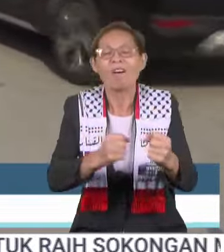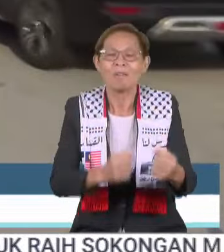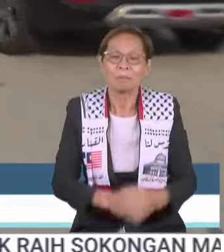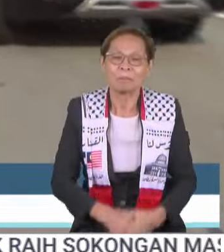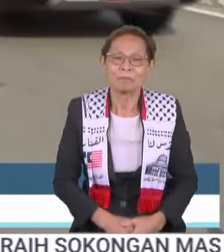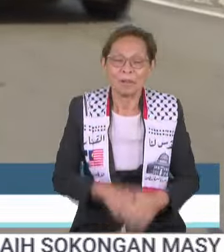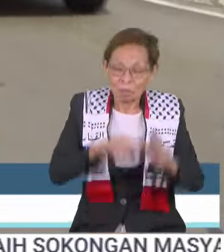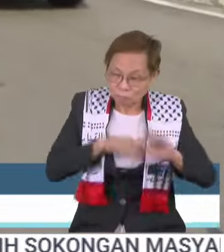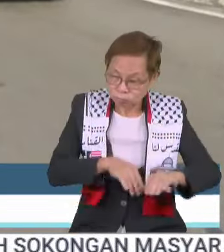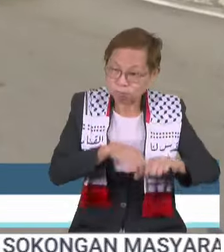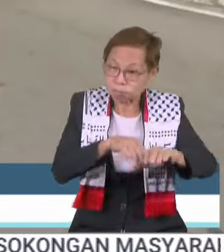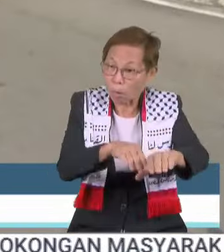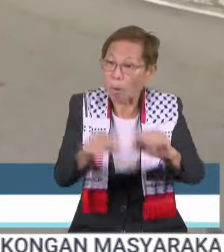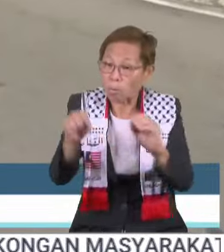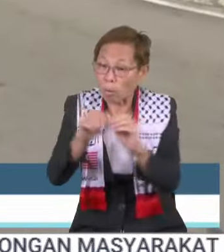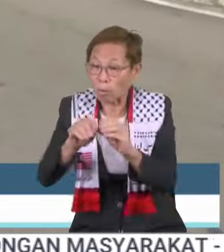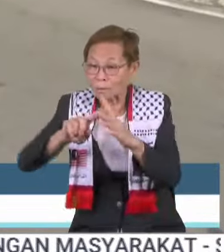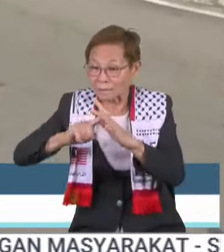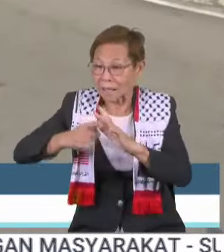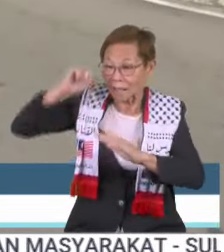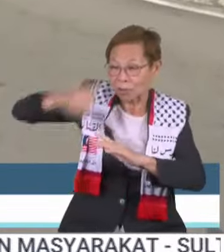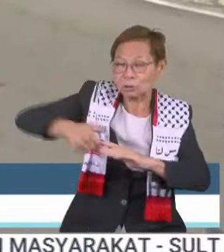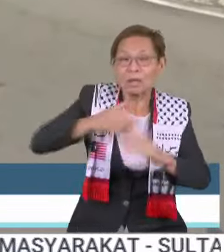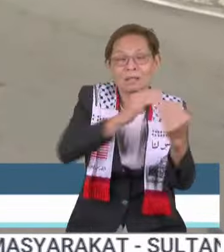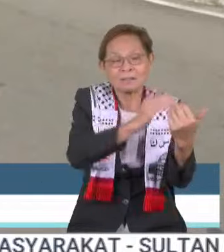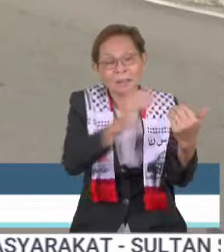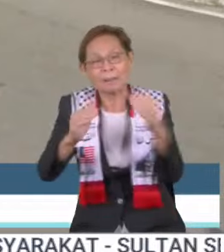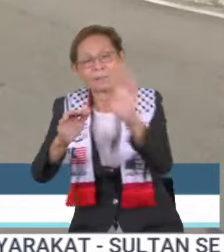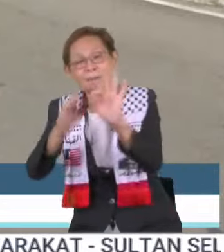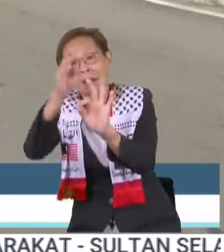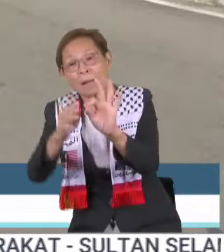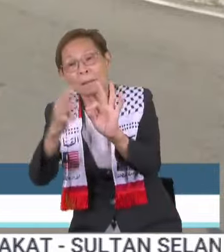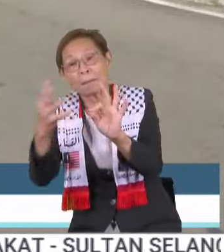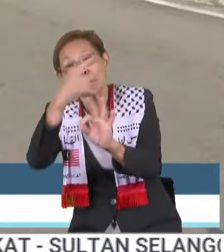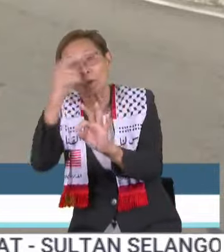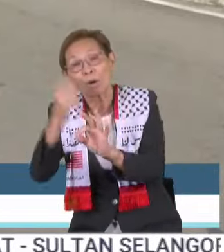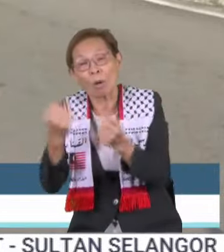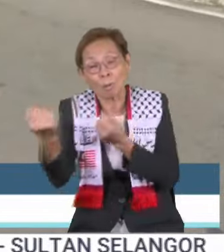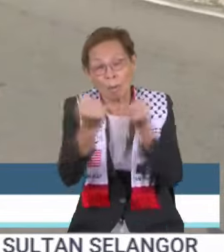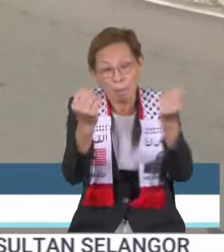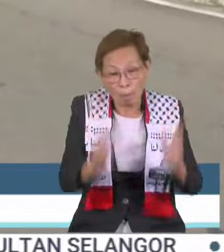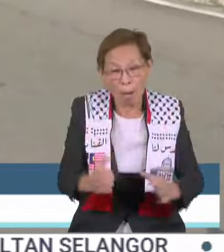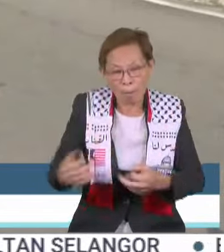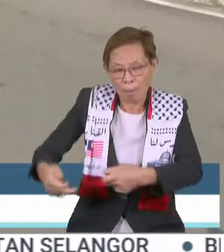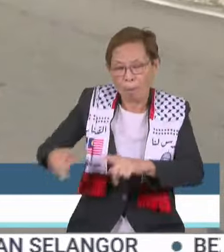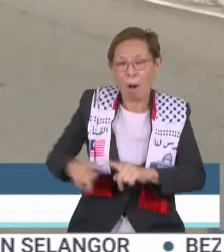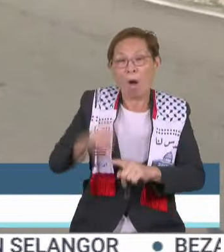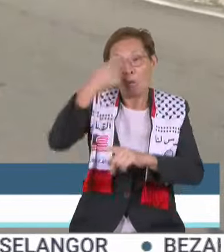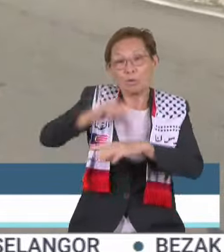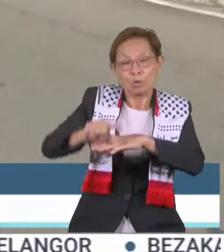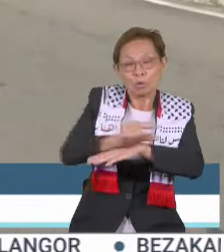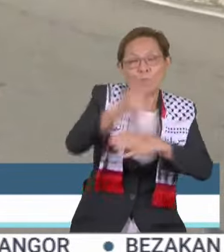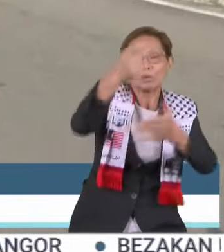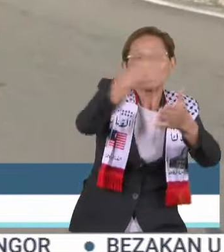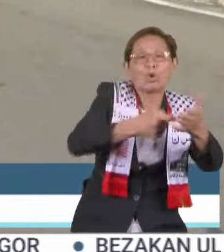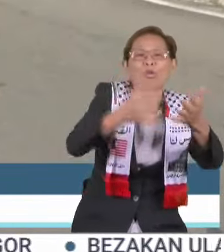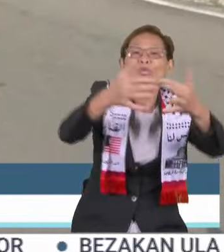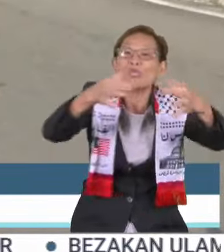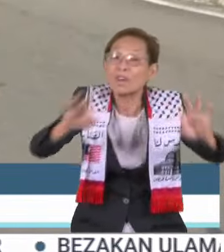Dan aliran trafik juga dijangka meningkat bermula esok sehingga 9 April. Berikutan pengguna jalan raya mengambil peluang mendapatkan akses tol secara